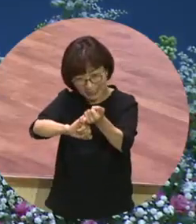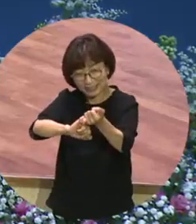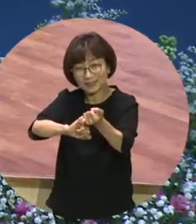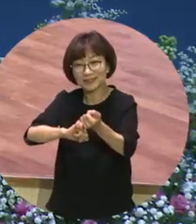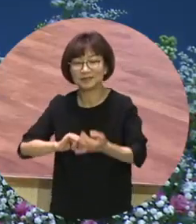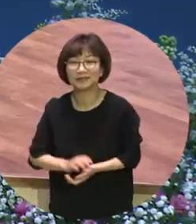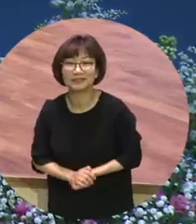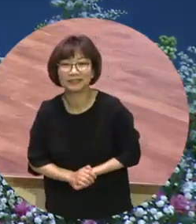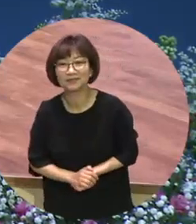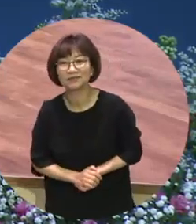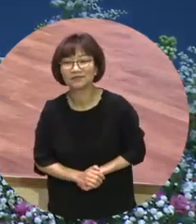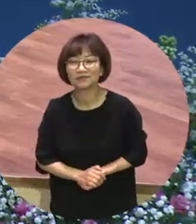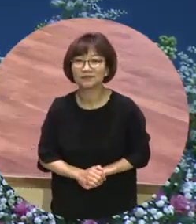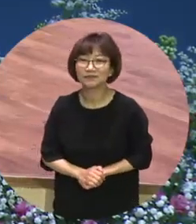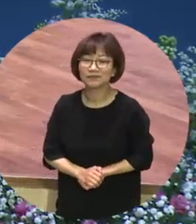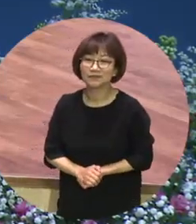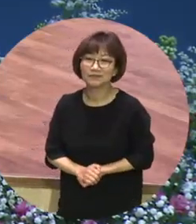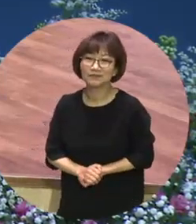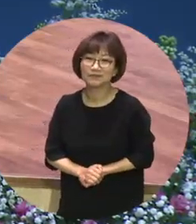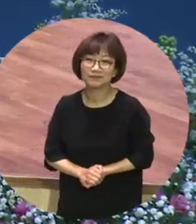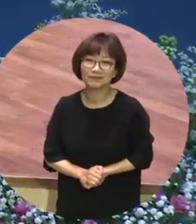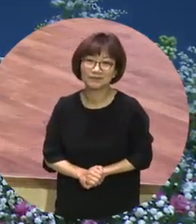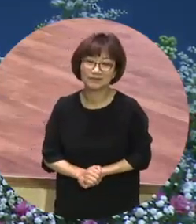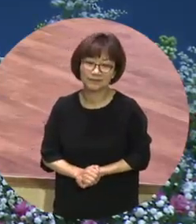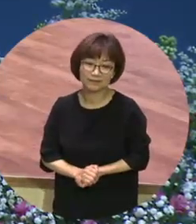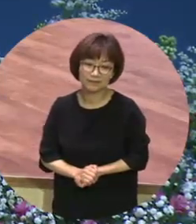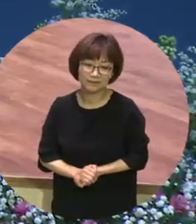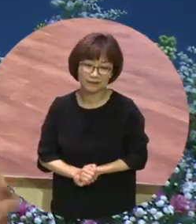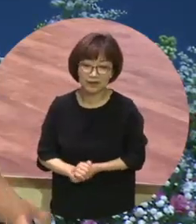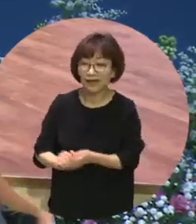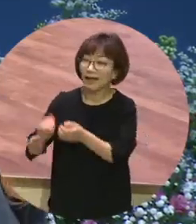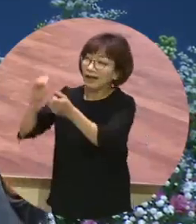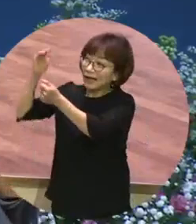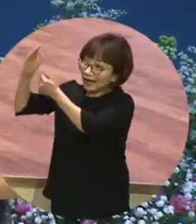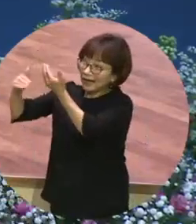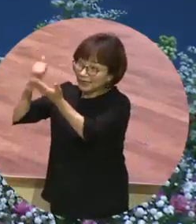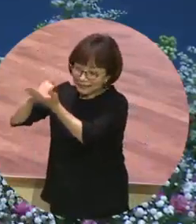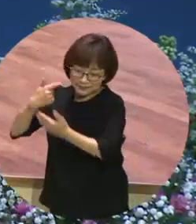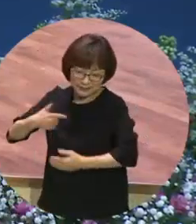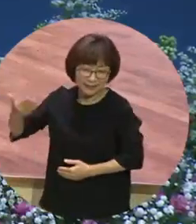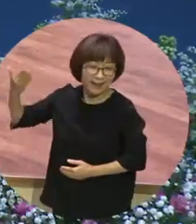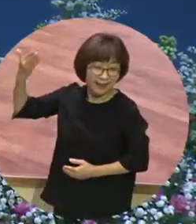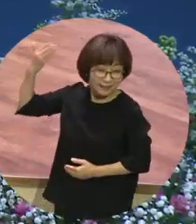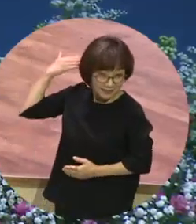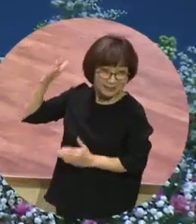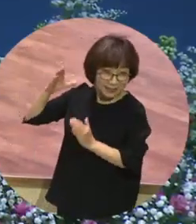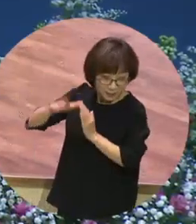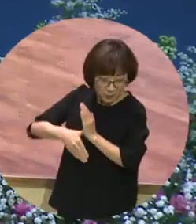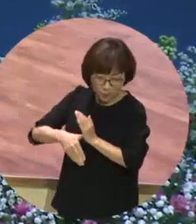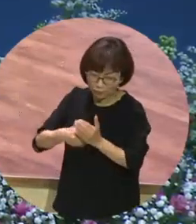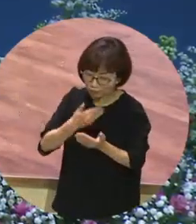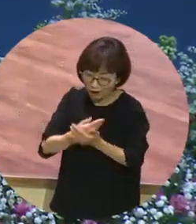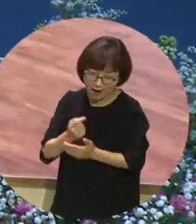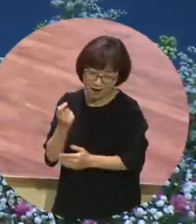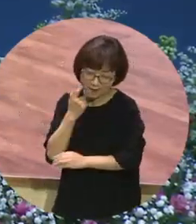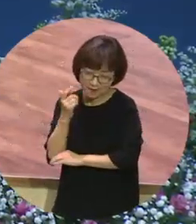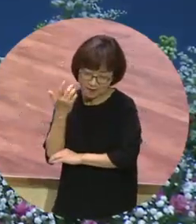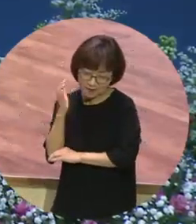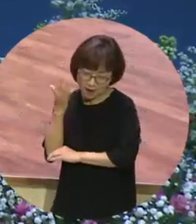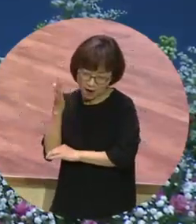의미입니까? 지금까지 하나님께서는요, 이전 시대에도 놀라운 영광을 보여주셨지만은 앞으로 본당